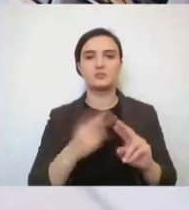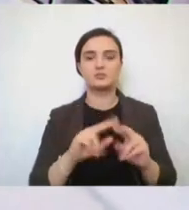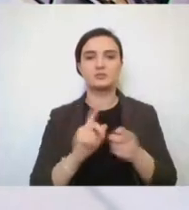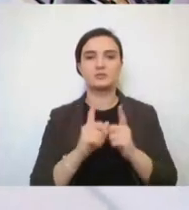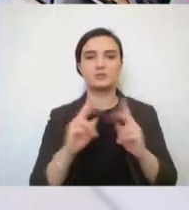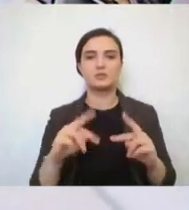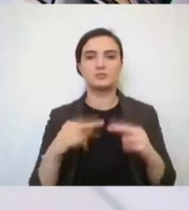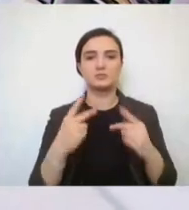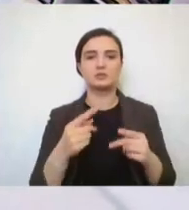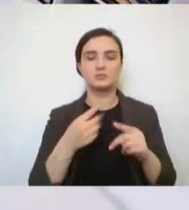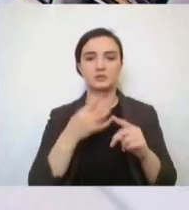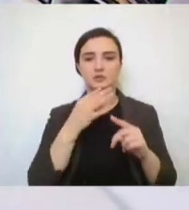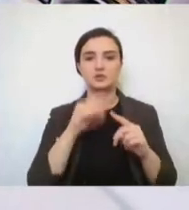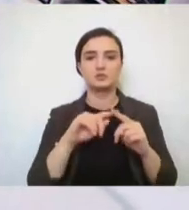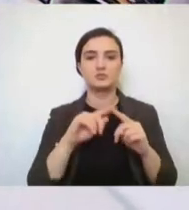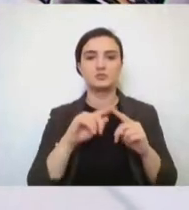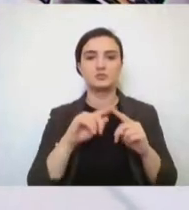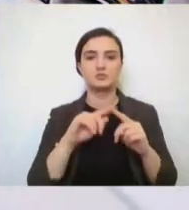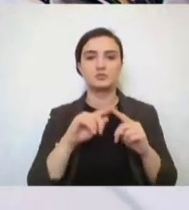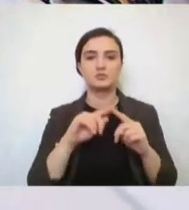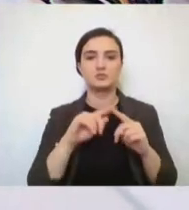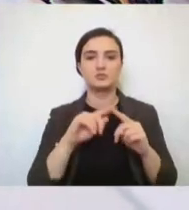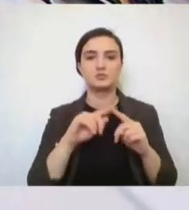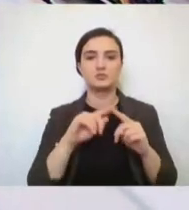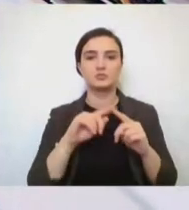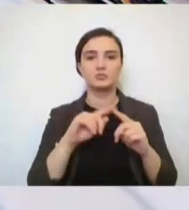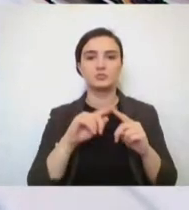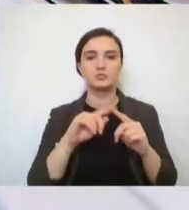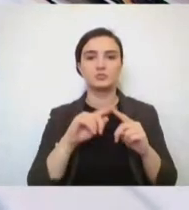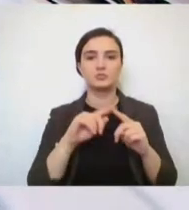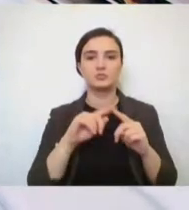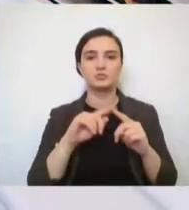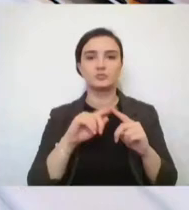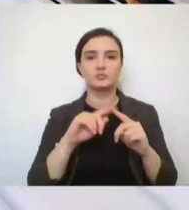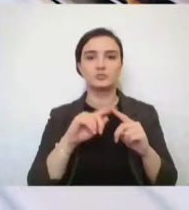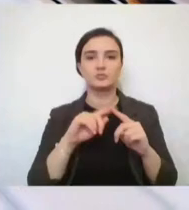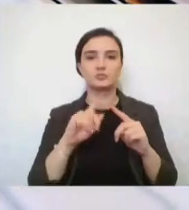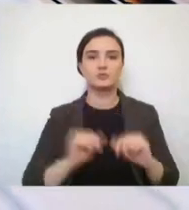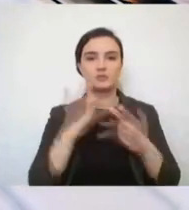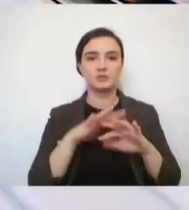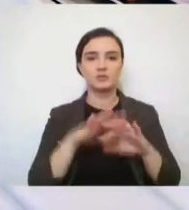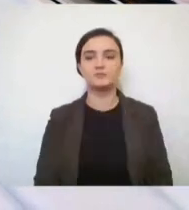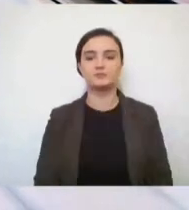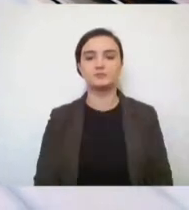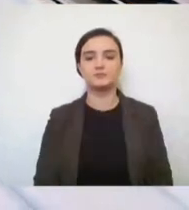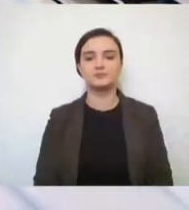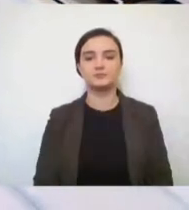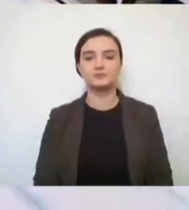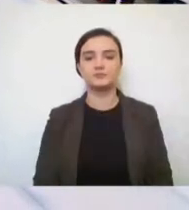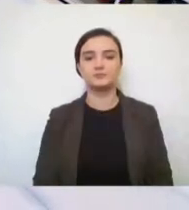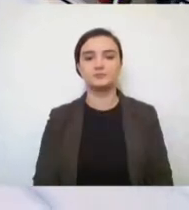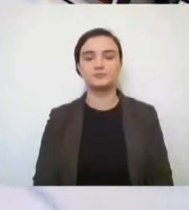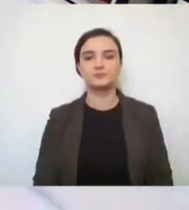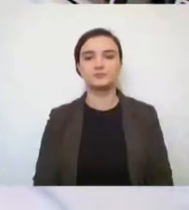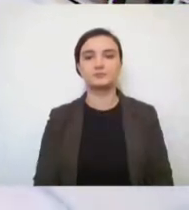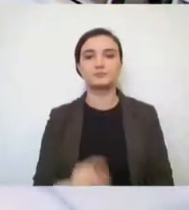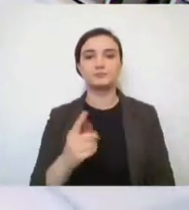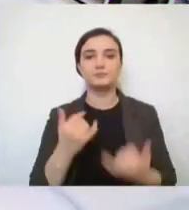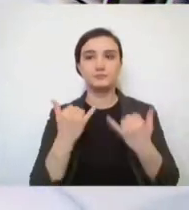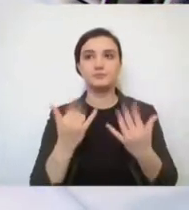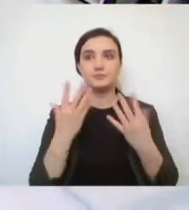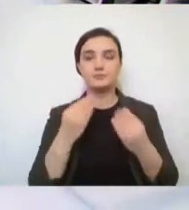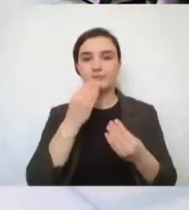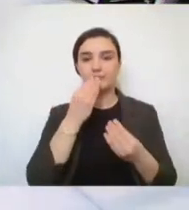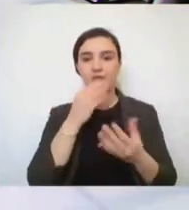შემდეგ ვცდილობ რომ ადაპტაცია მოახერხოთ საქართველოში. მაგრამ დღის რაციონის ასეთი გადანაწილება ნიშნავს, რომ